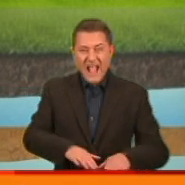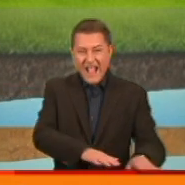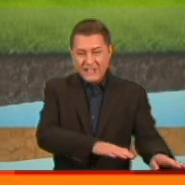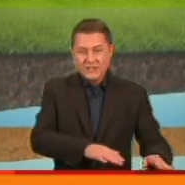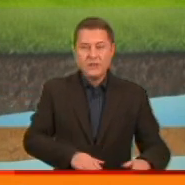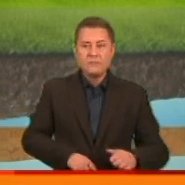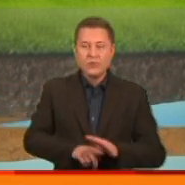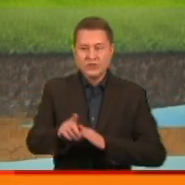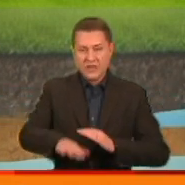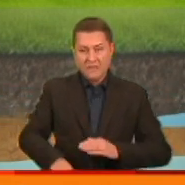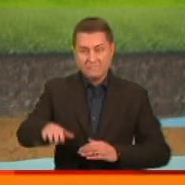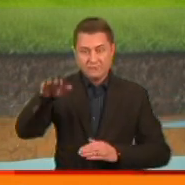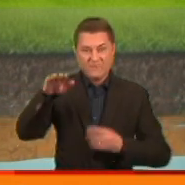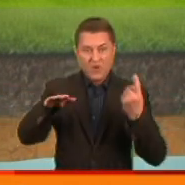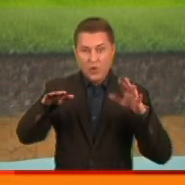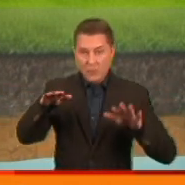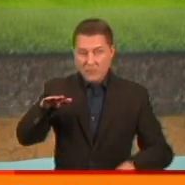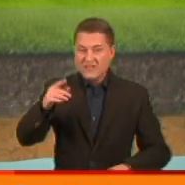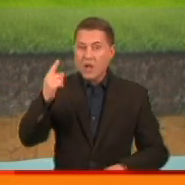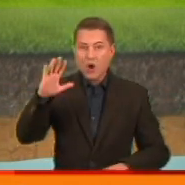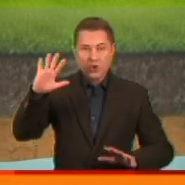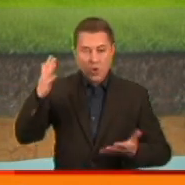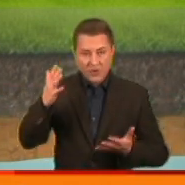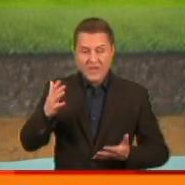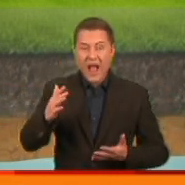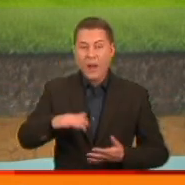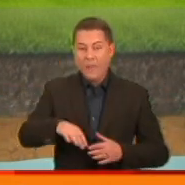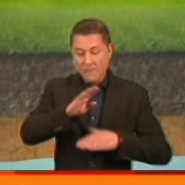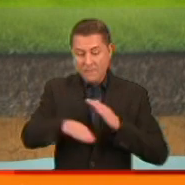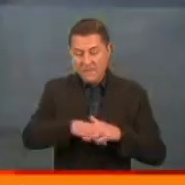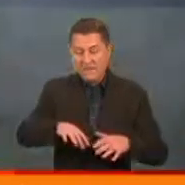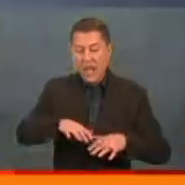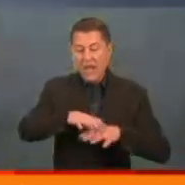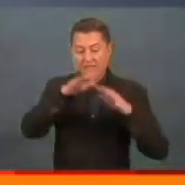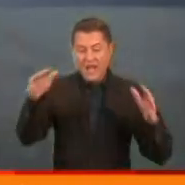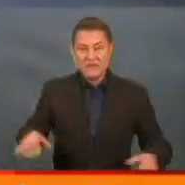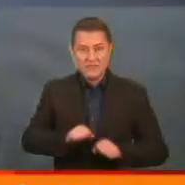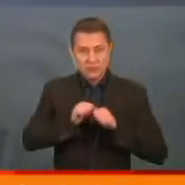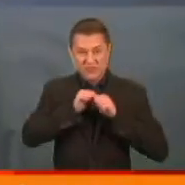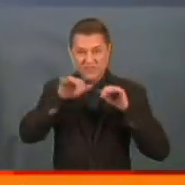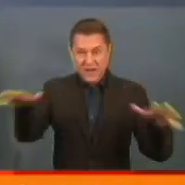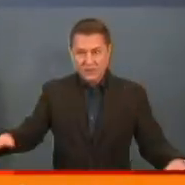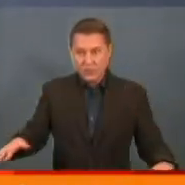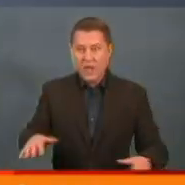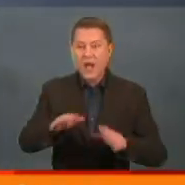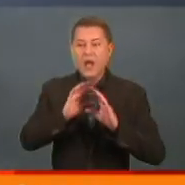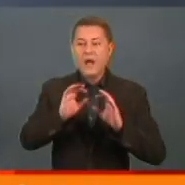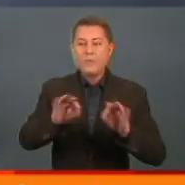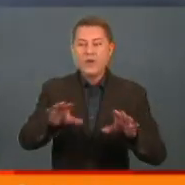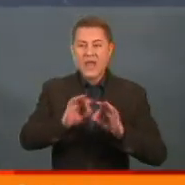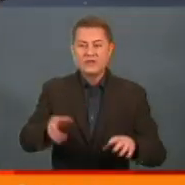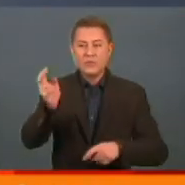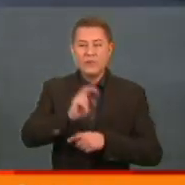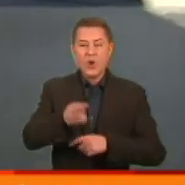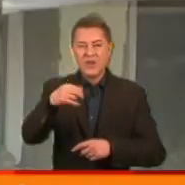Вода почала набиратися в одному місці, і одного дня з-під насипу рвонуло. Доки мені це пояснюють, на місце приходить